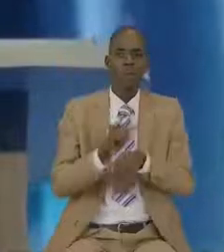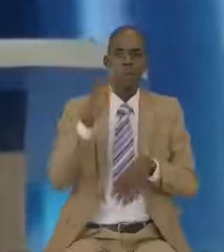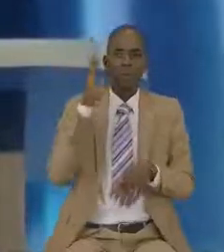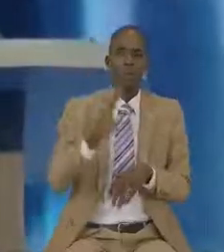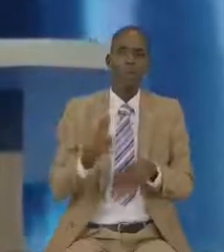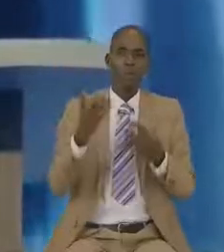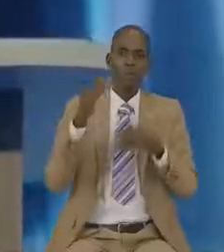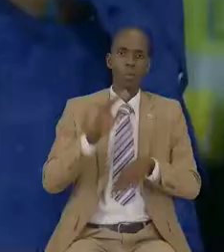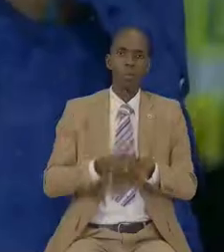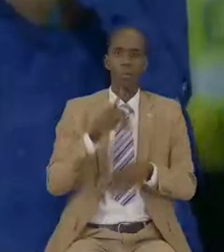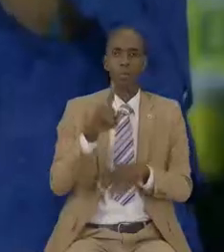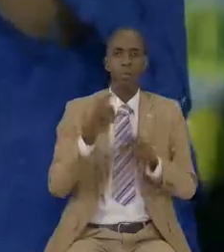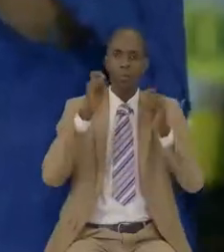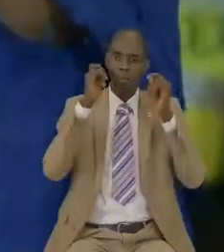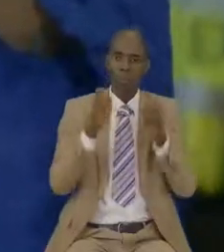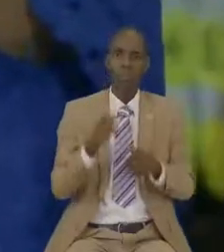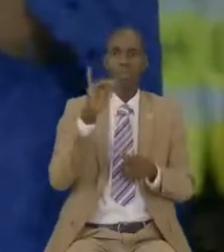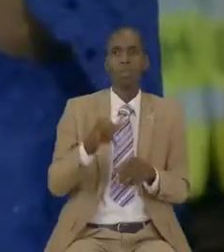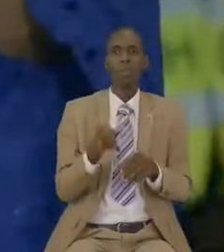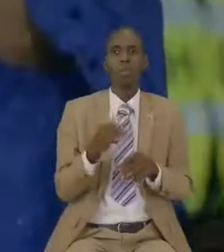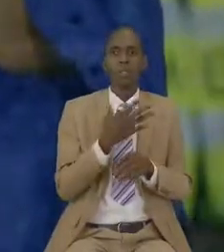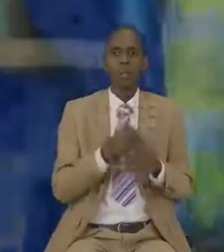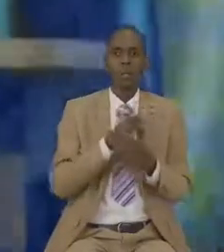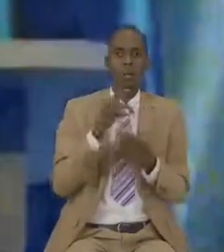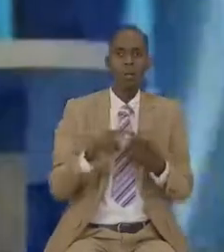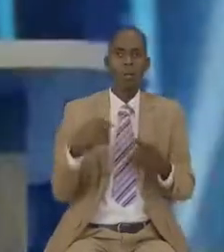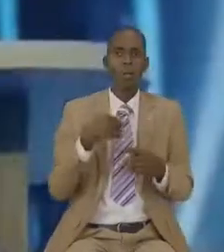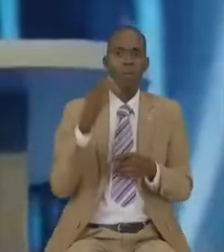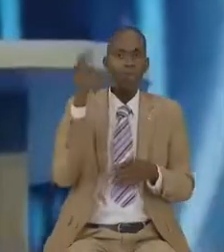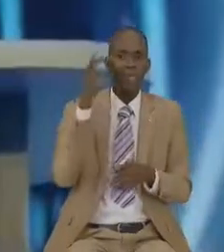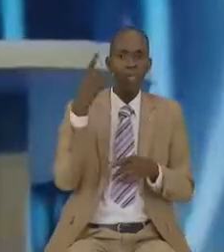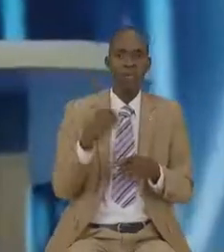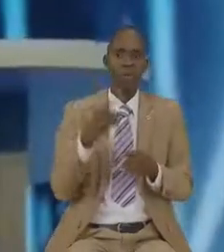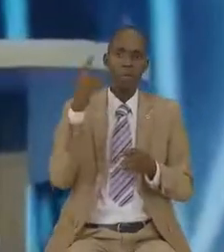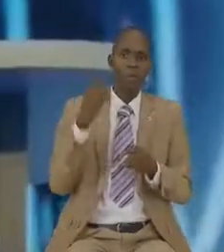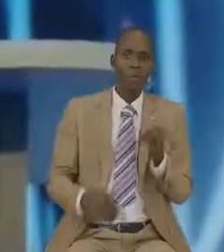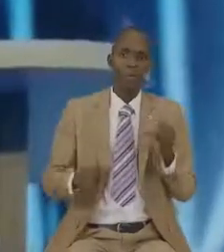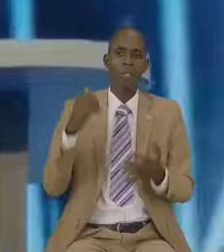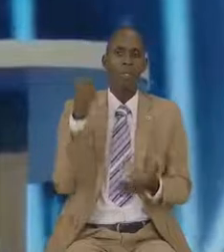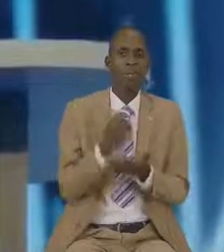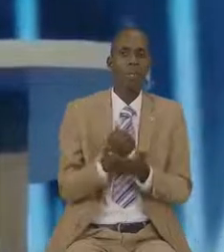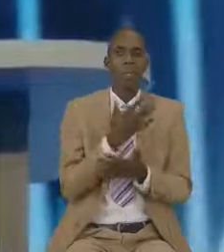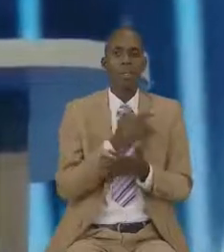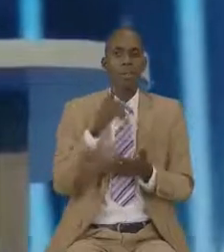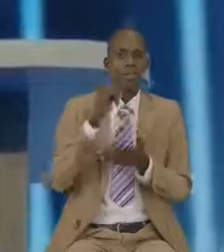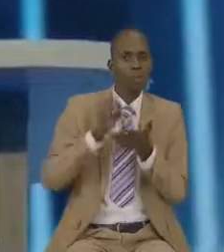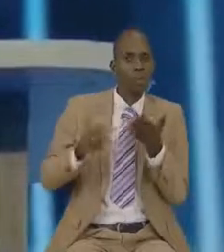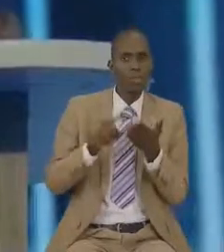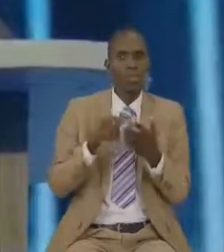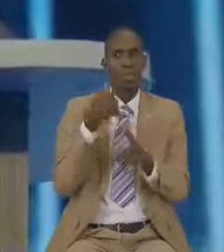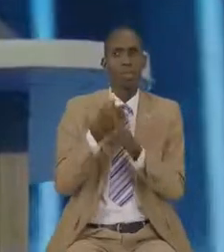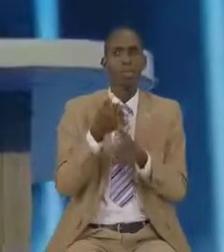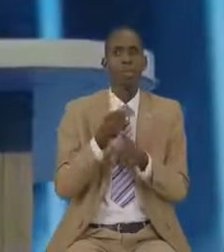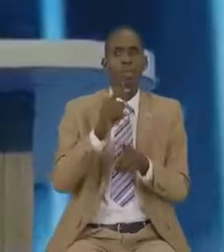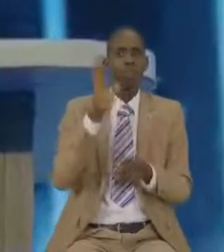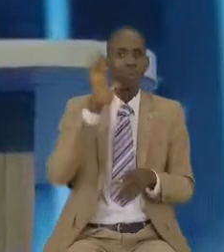sur toi immédiatement. Et quand nous entendons le dernier Amen et tu t'examines, tu